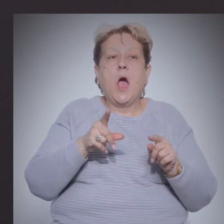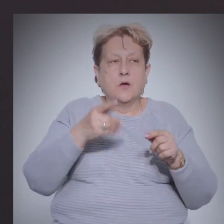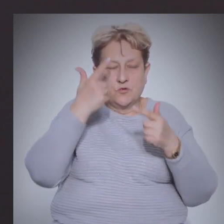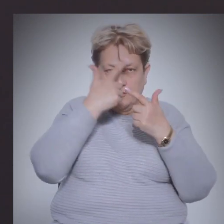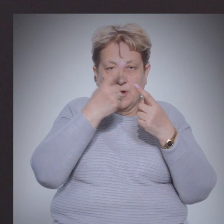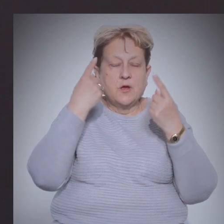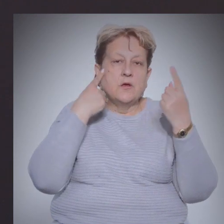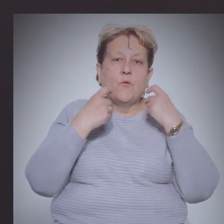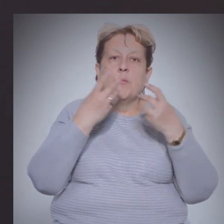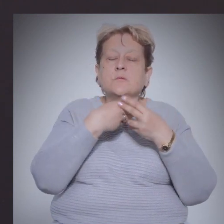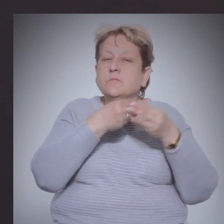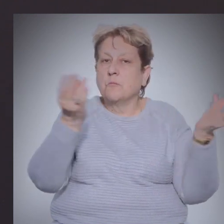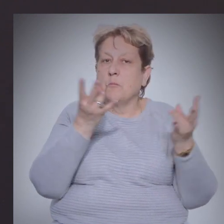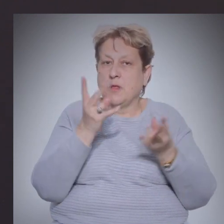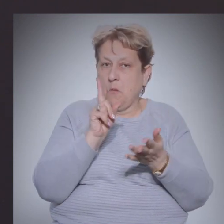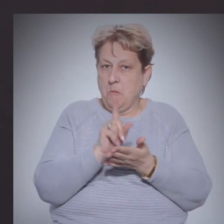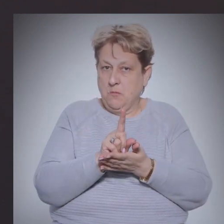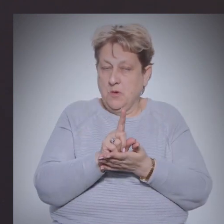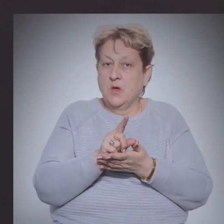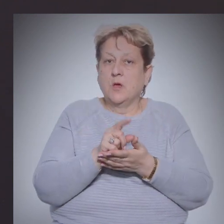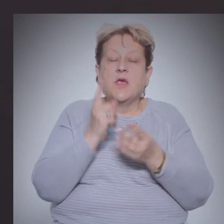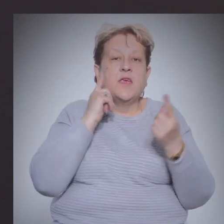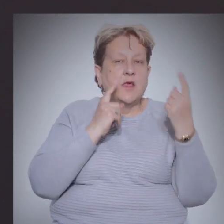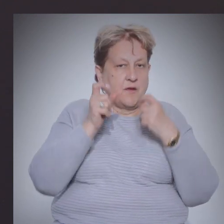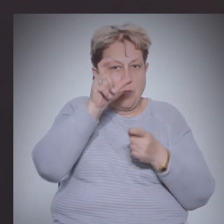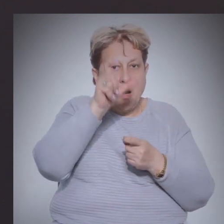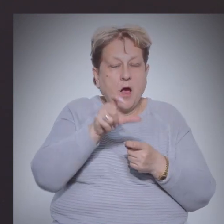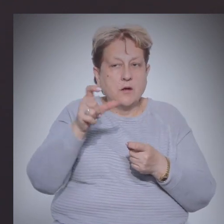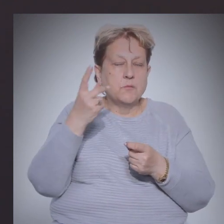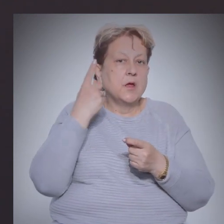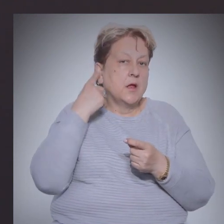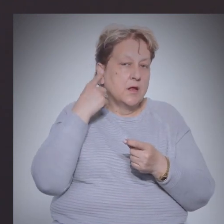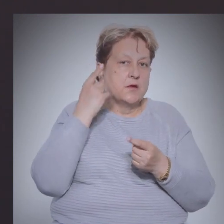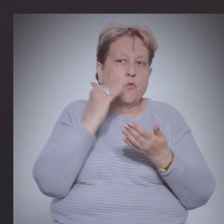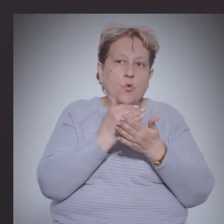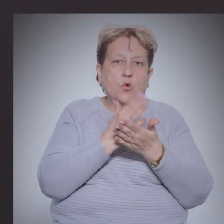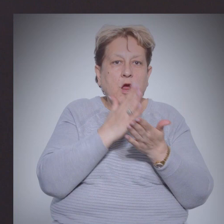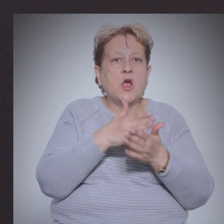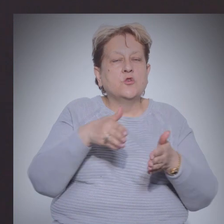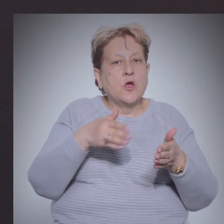հասանելի լիներ, այն արումով, որ իրազեքվի կաղաքացին է,